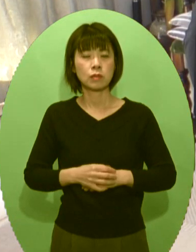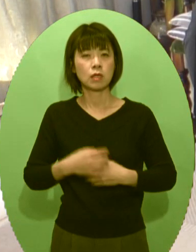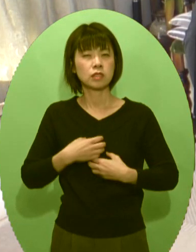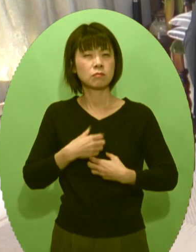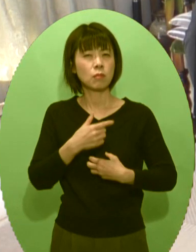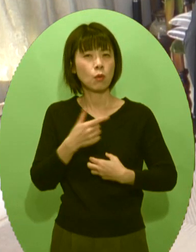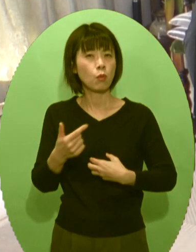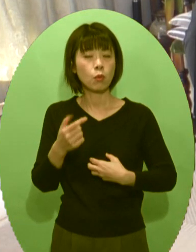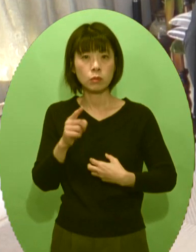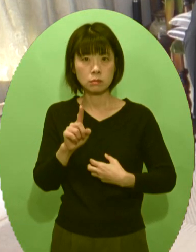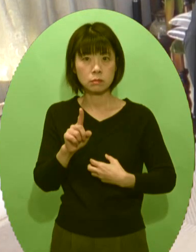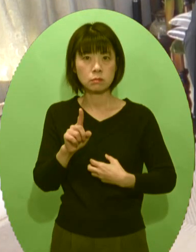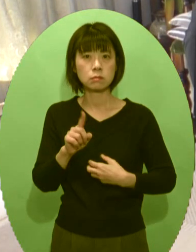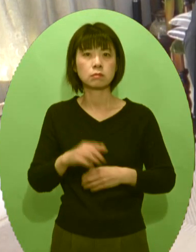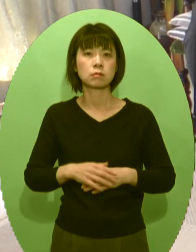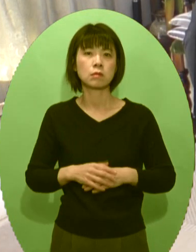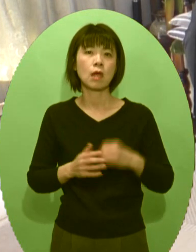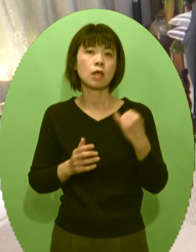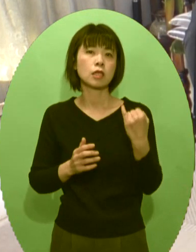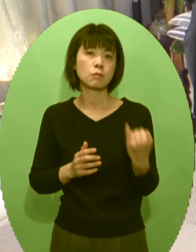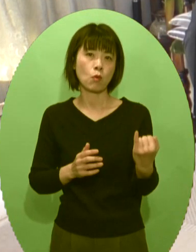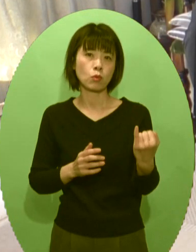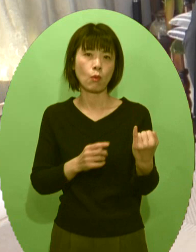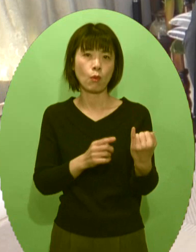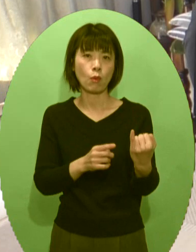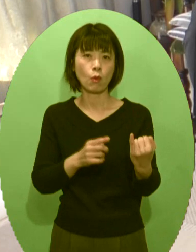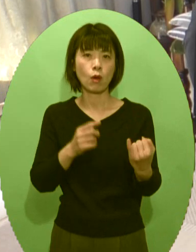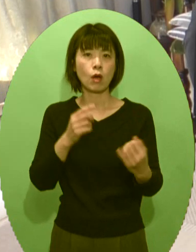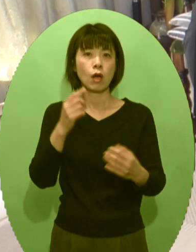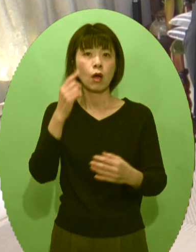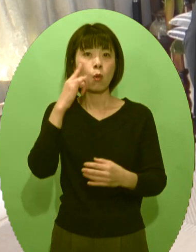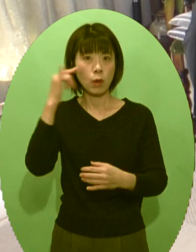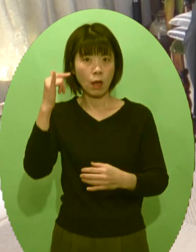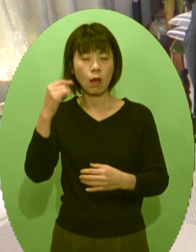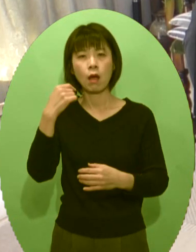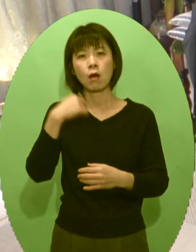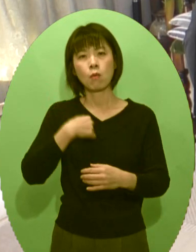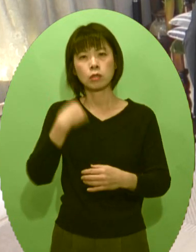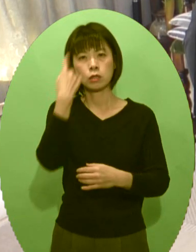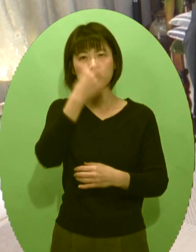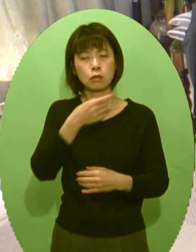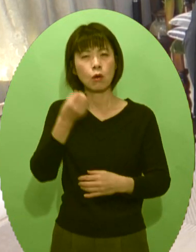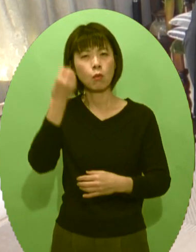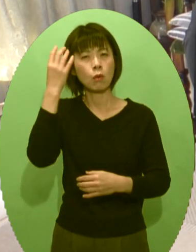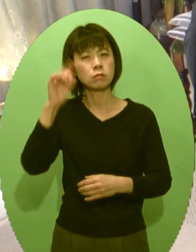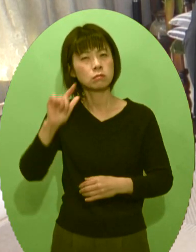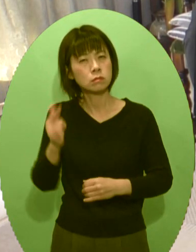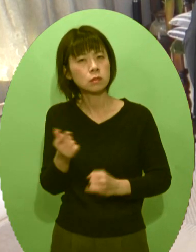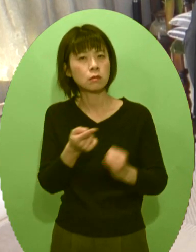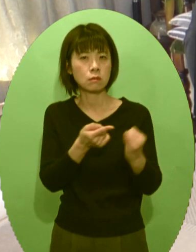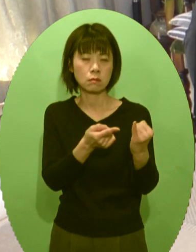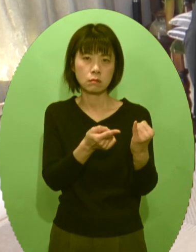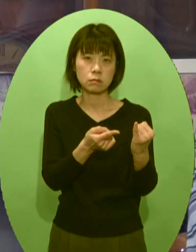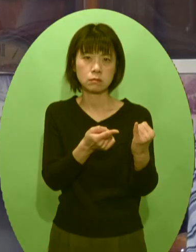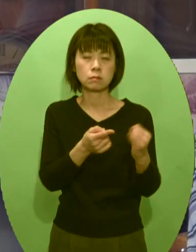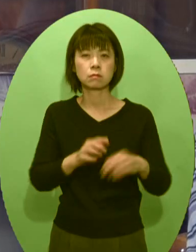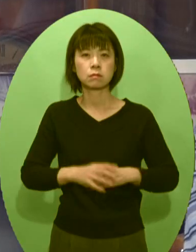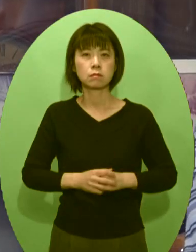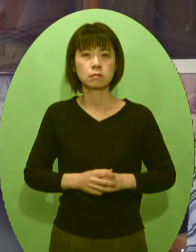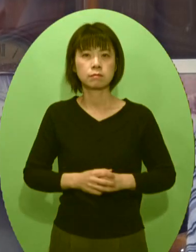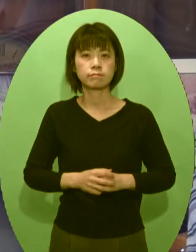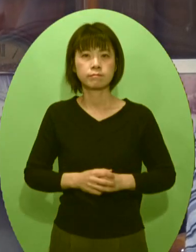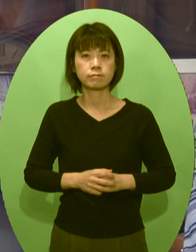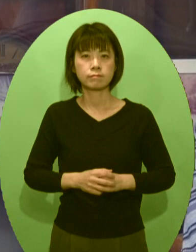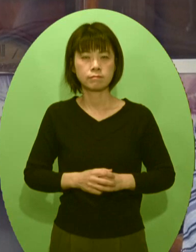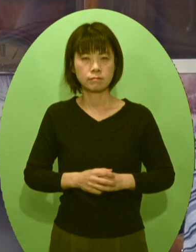のはやっぱり妹が親の顔や私の顔を忘れちゃうんじゃないかなと。長く会わないと、 会